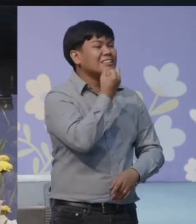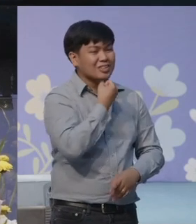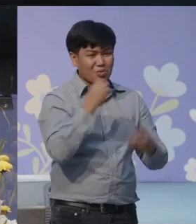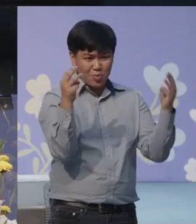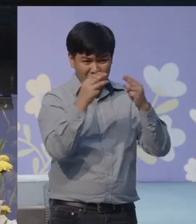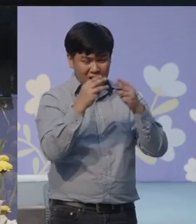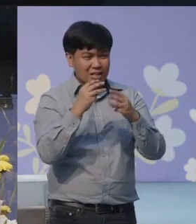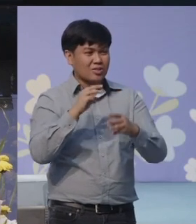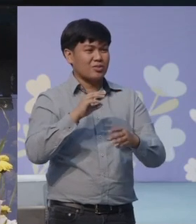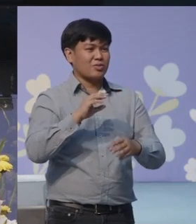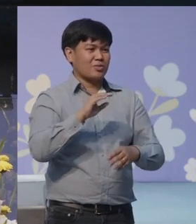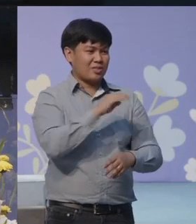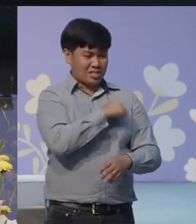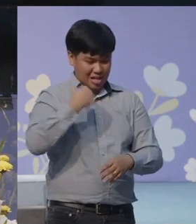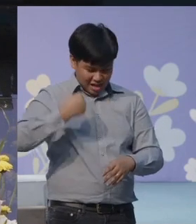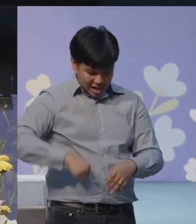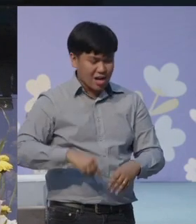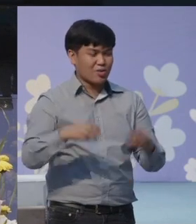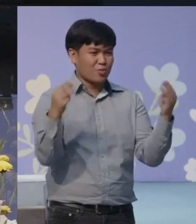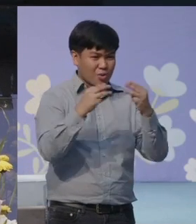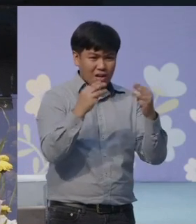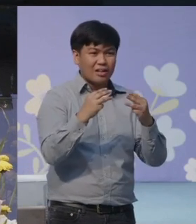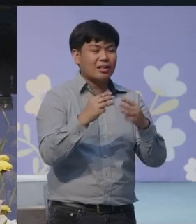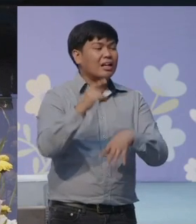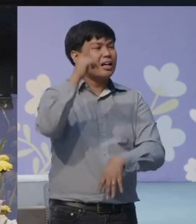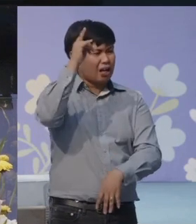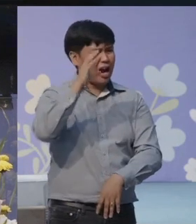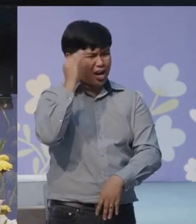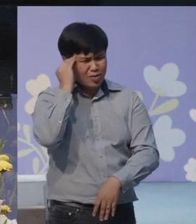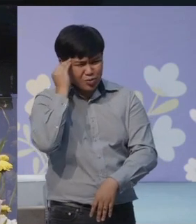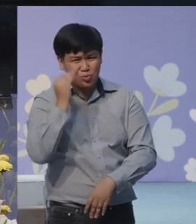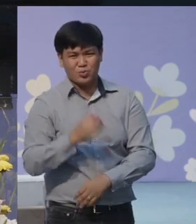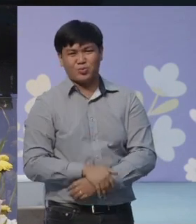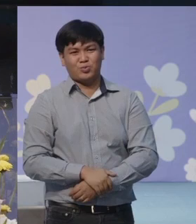yan. Alam ng Panginoon yan.